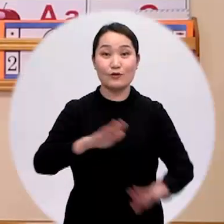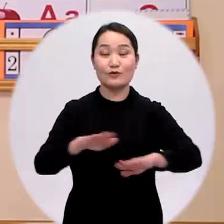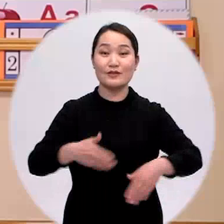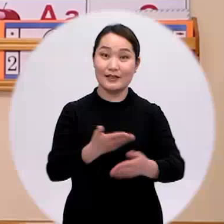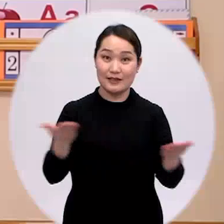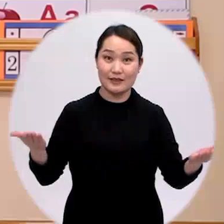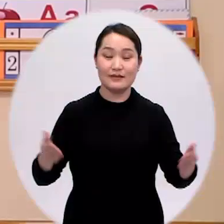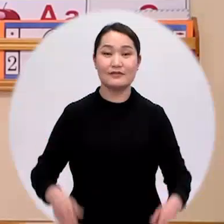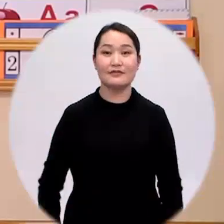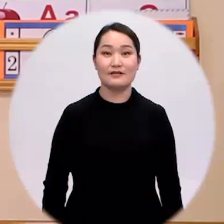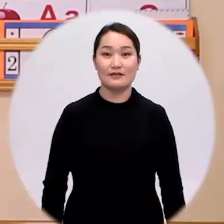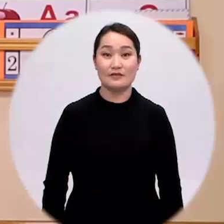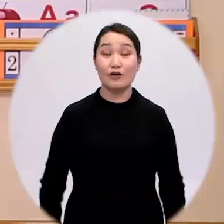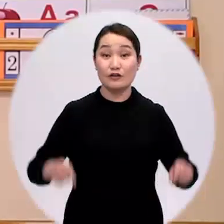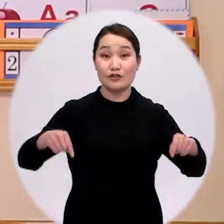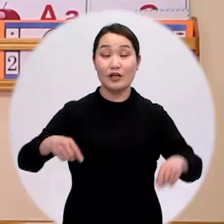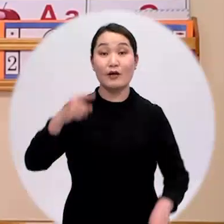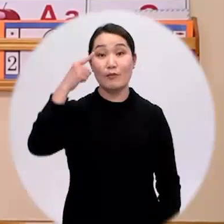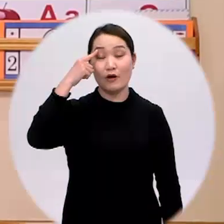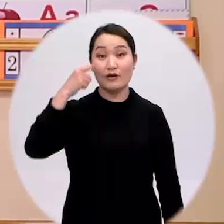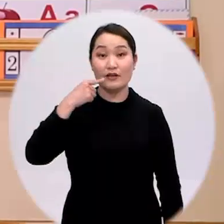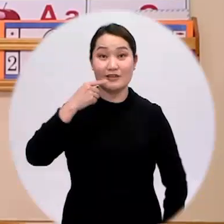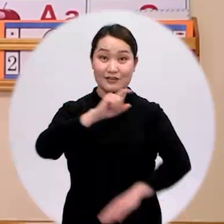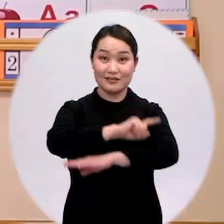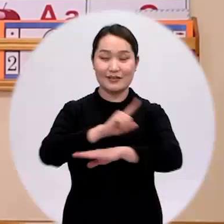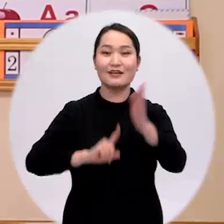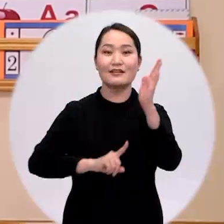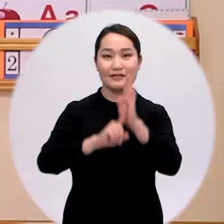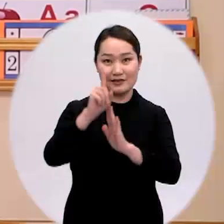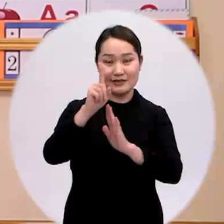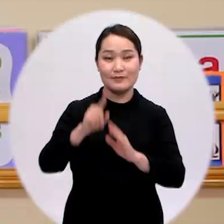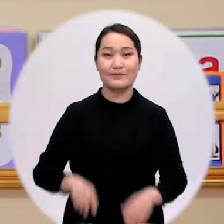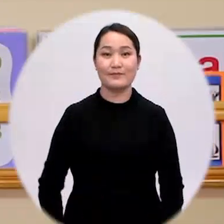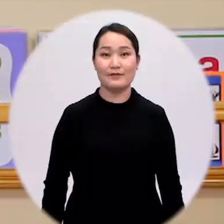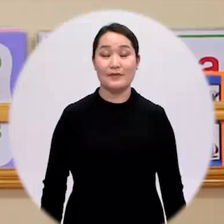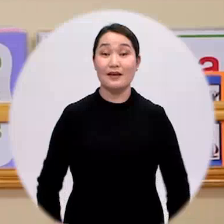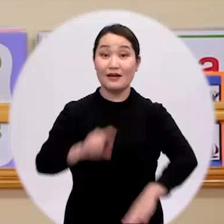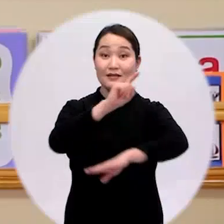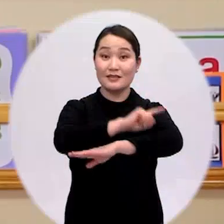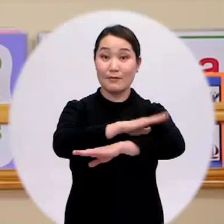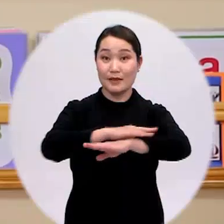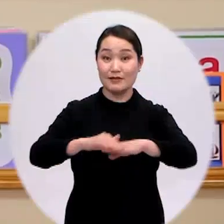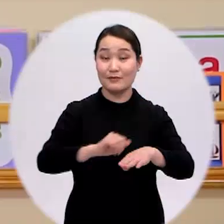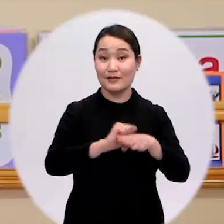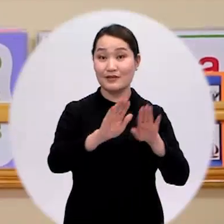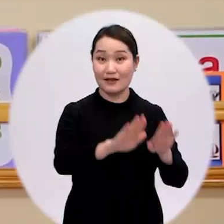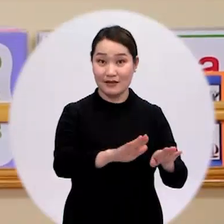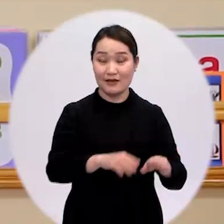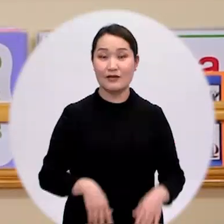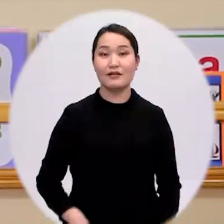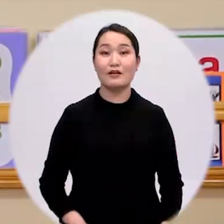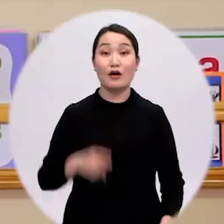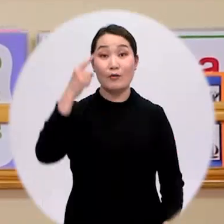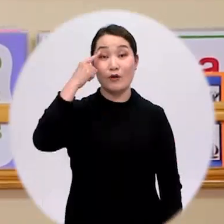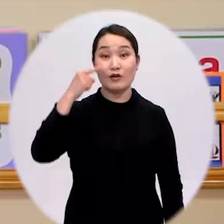Сайн байцгаана уу хүүхдүүдээ. Өнөөдрийн Монгол хэлний хичээл эхлэхэд бэлэн болсон байна. Хичээлийн хэрэгслээ бэлтгээрэй.